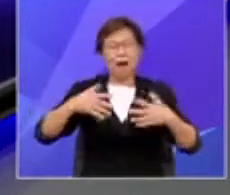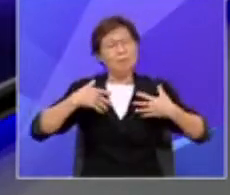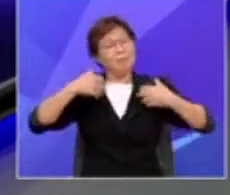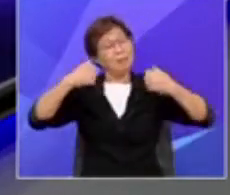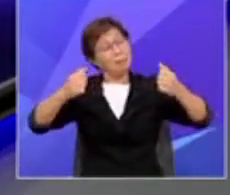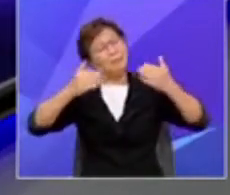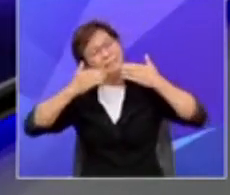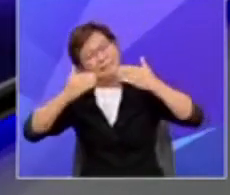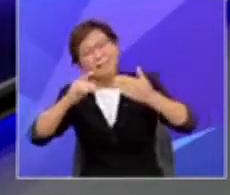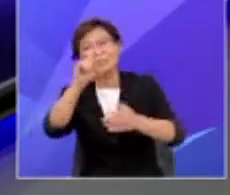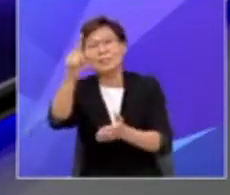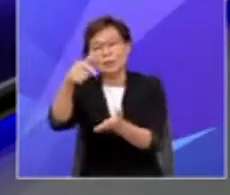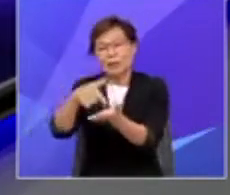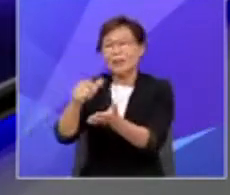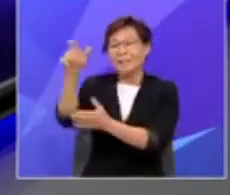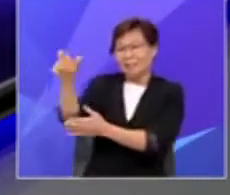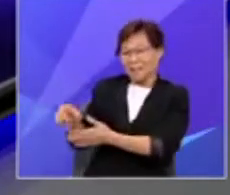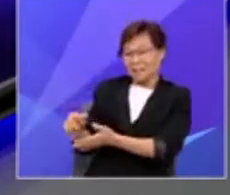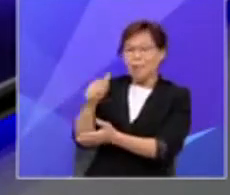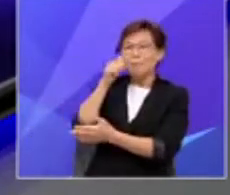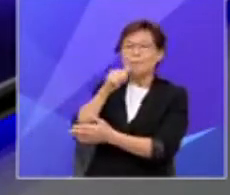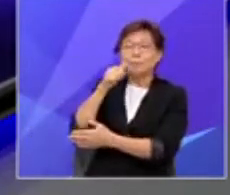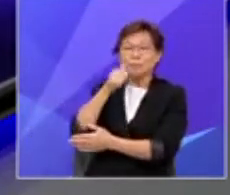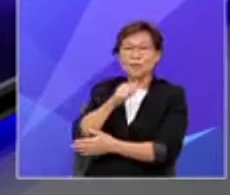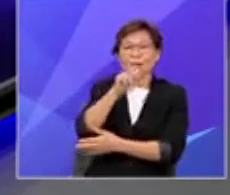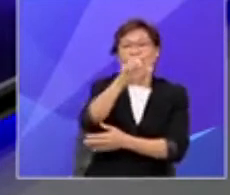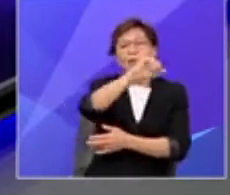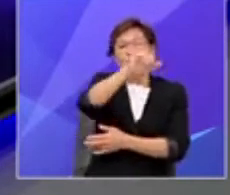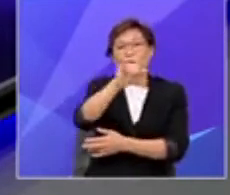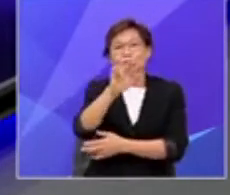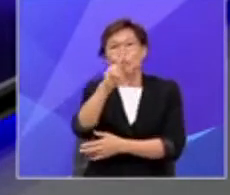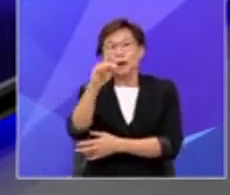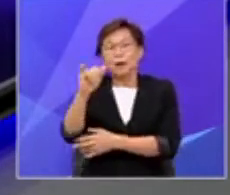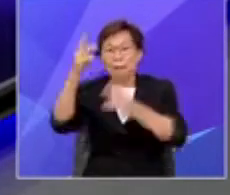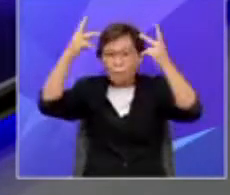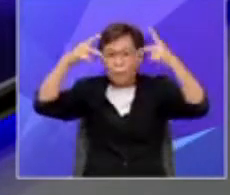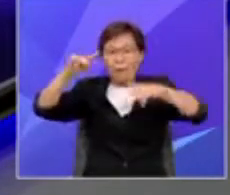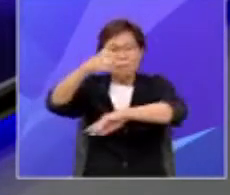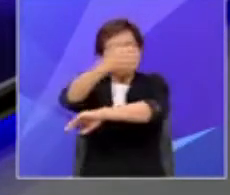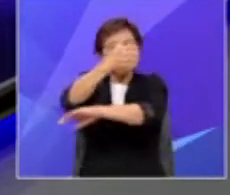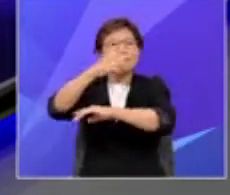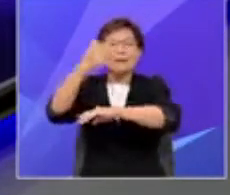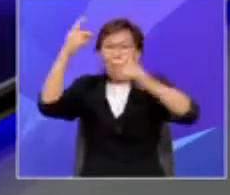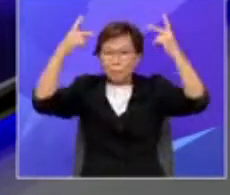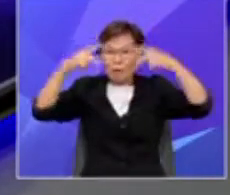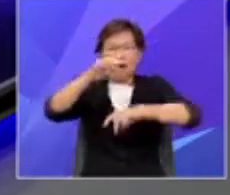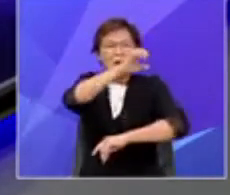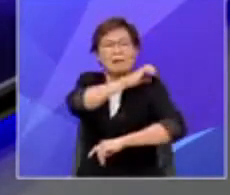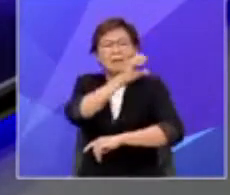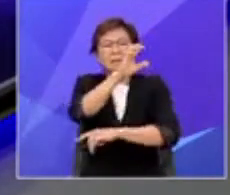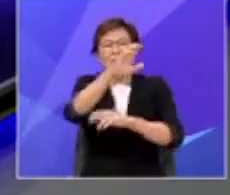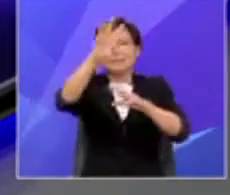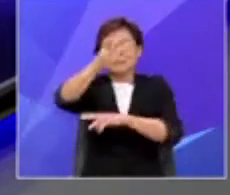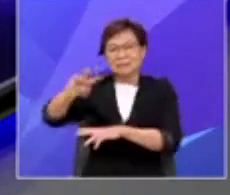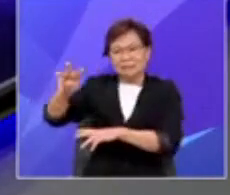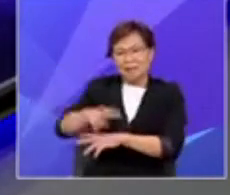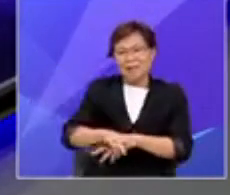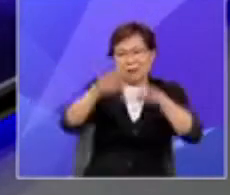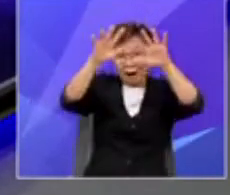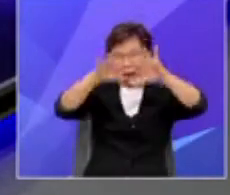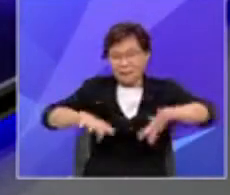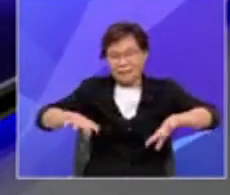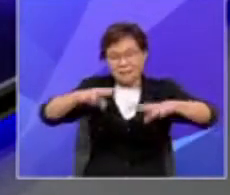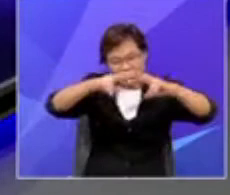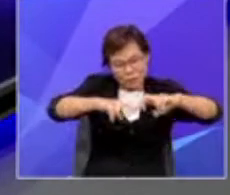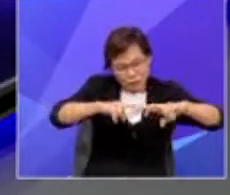dan seorang lagi elah saudari Juki Hong Pernahkah Ed Steve ksian research